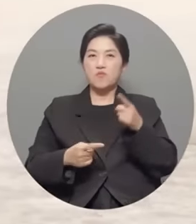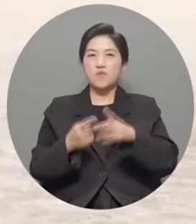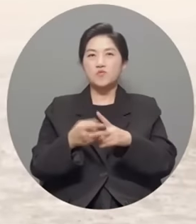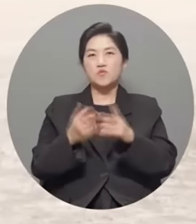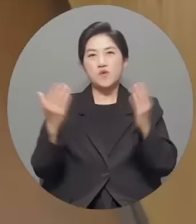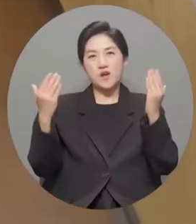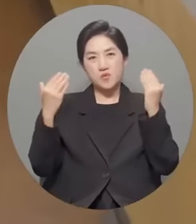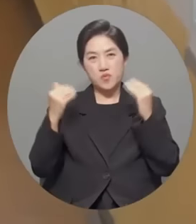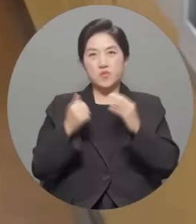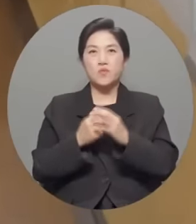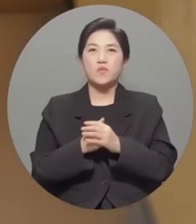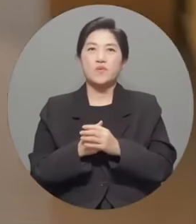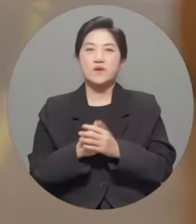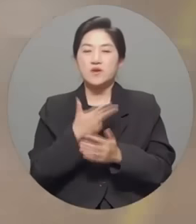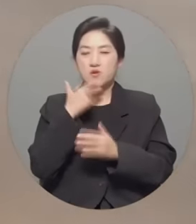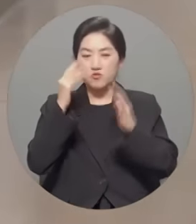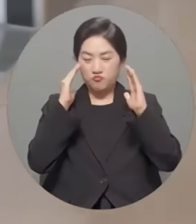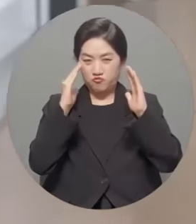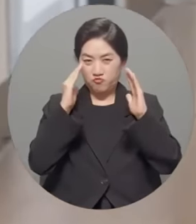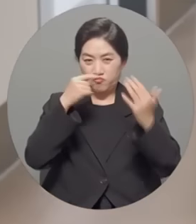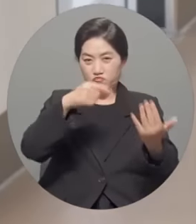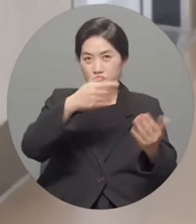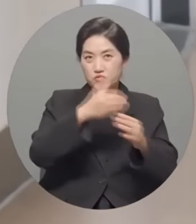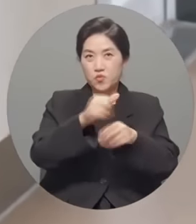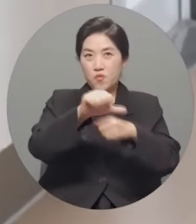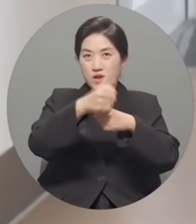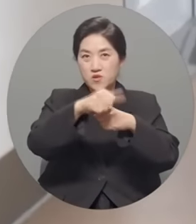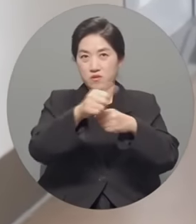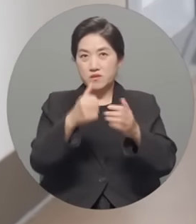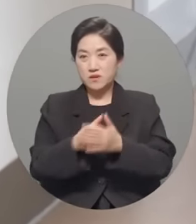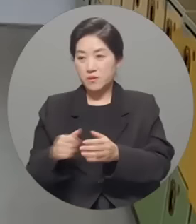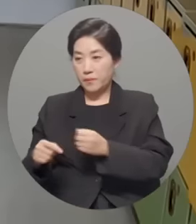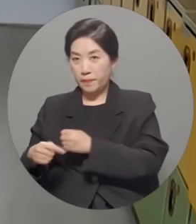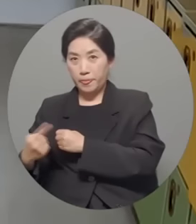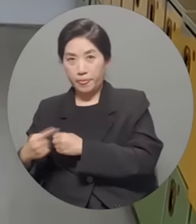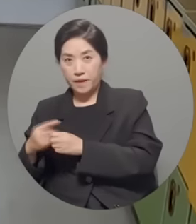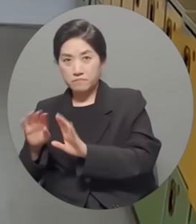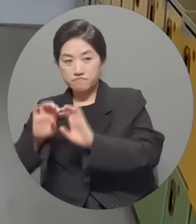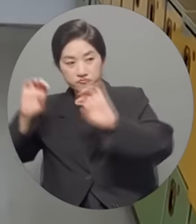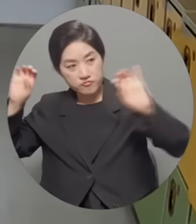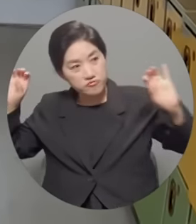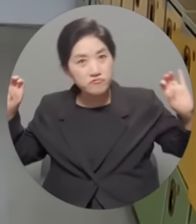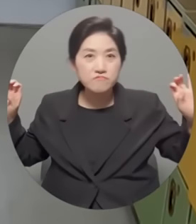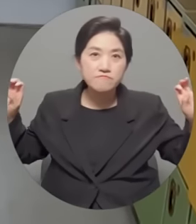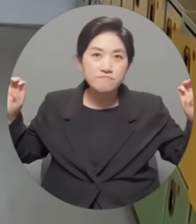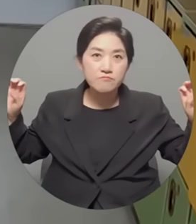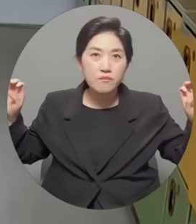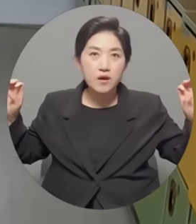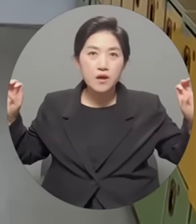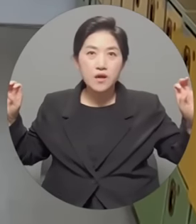초등학교. 영어 수업이 한창인 5학년 교실에 1학년 아이가 문을 열고 들어옵니다.